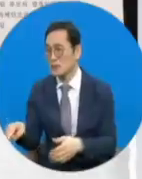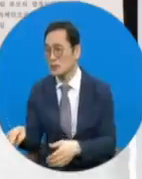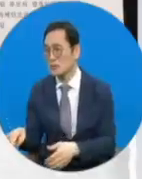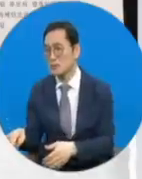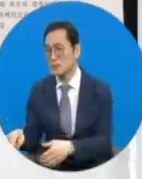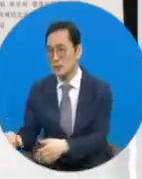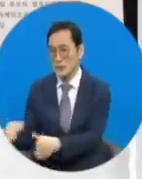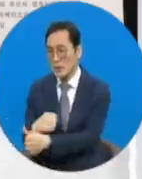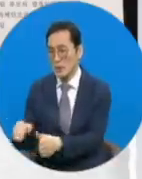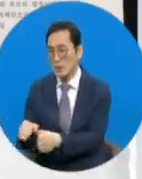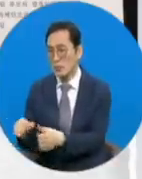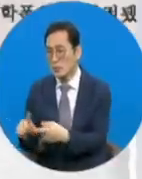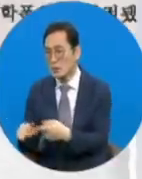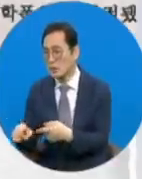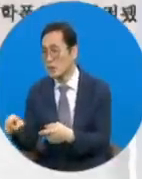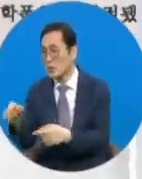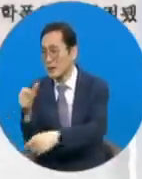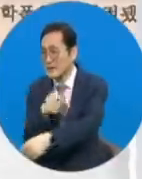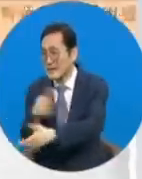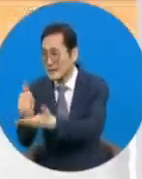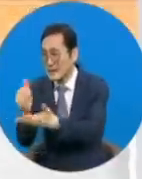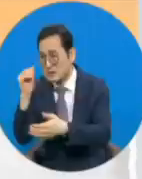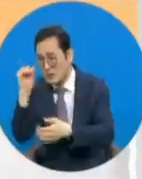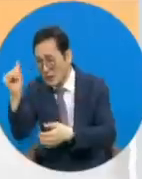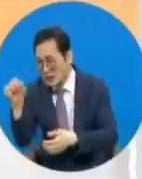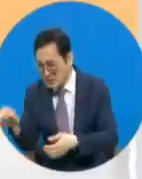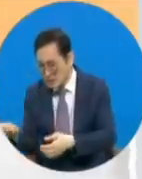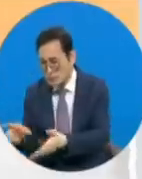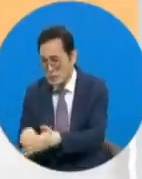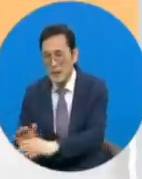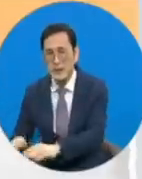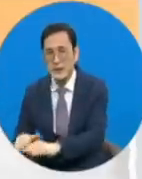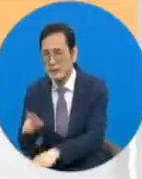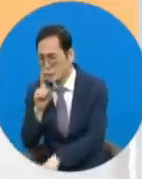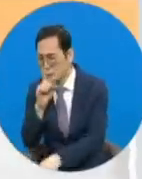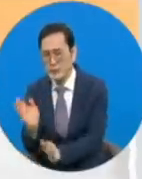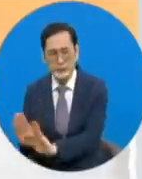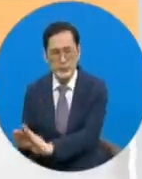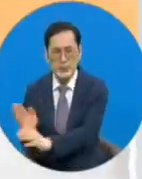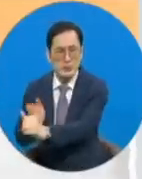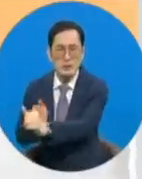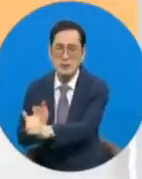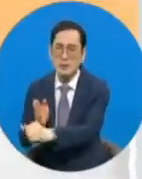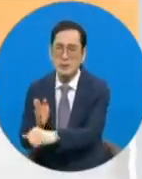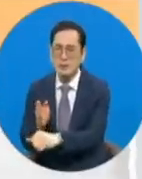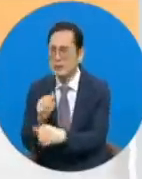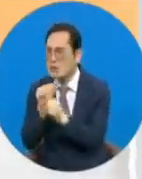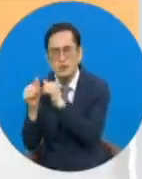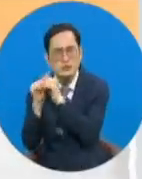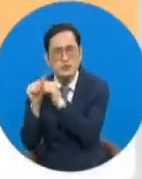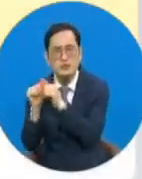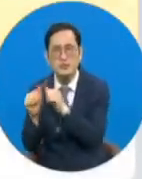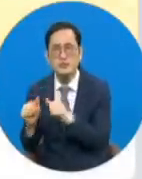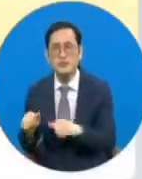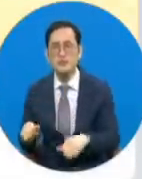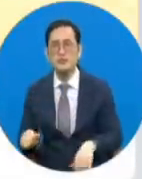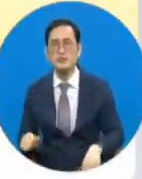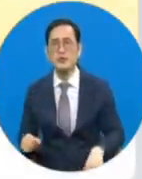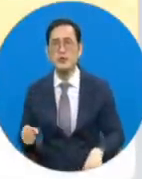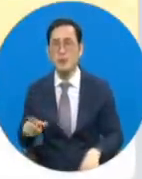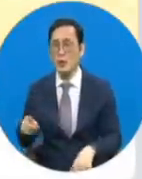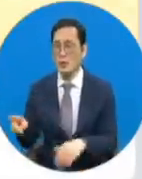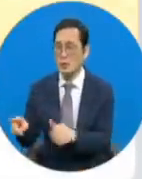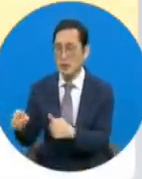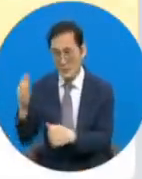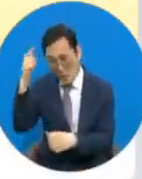사실관계를 좀 밝혀볼 필요가 있다. 그리고 민주당에서 제기하는 걸 보면 뭐 진술서에는 뭐 머리를 한 300회 정도 찌게